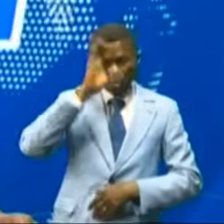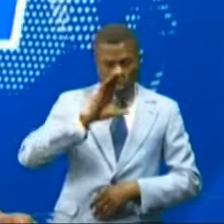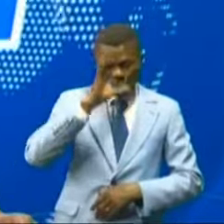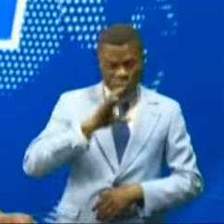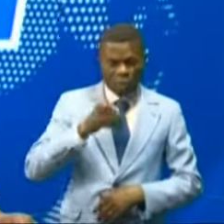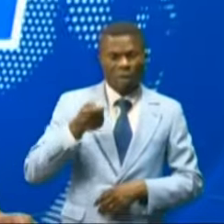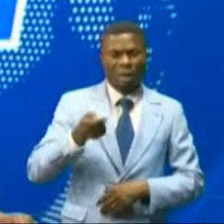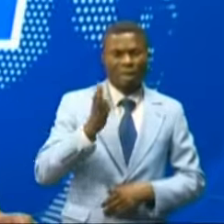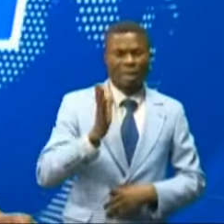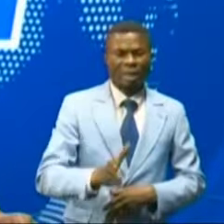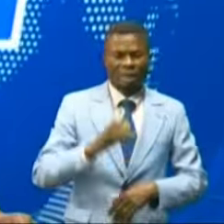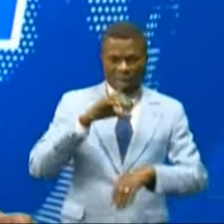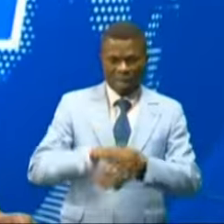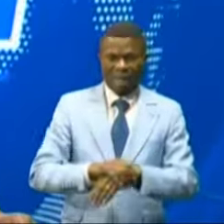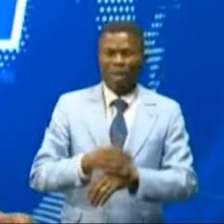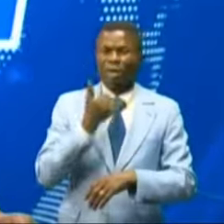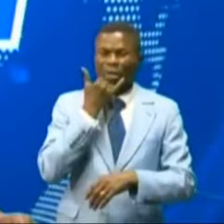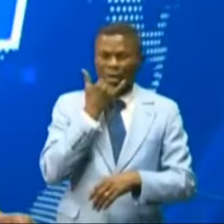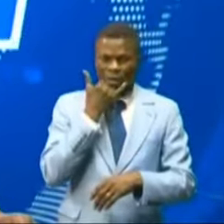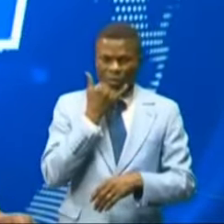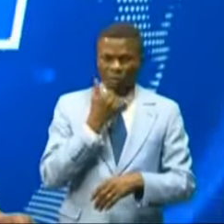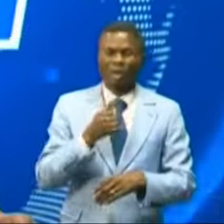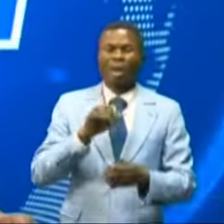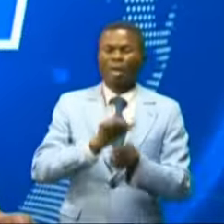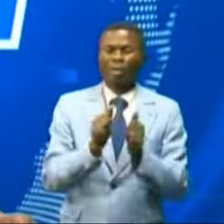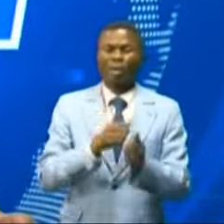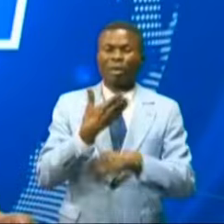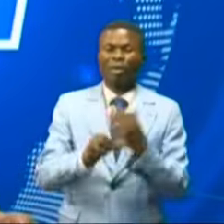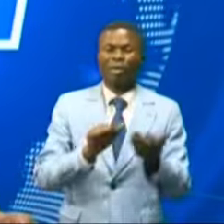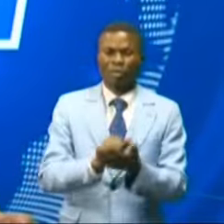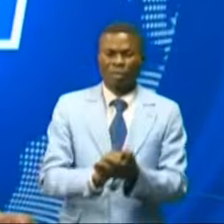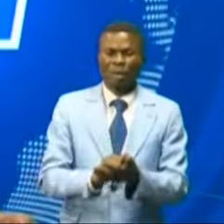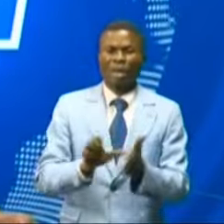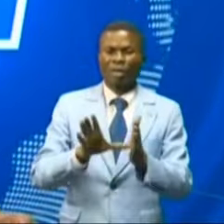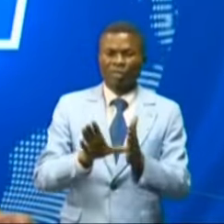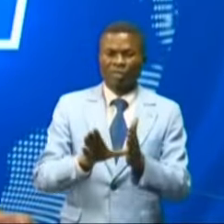les infractions constatées et auteurs présumés. C'est un